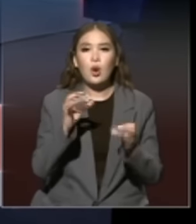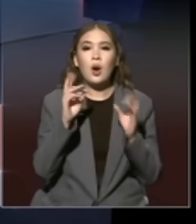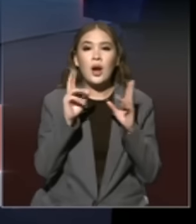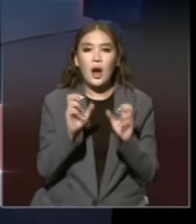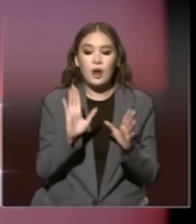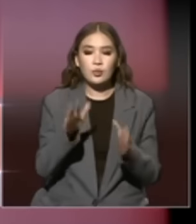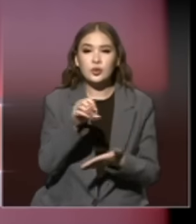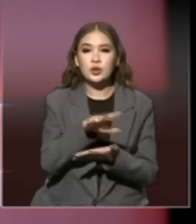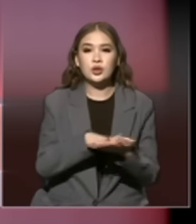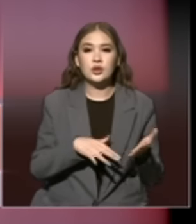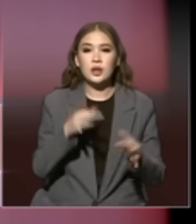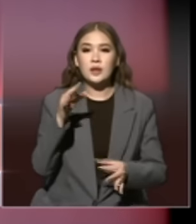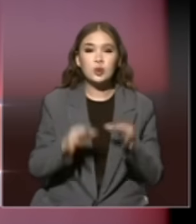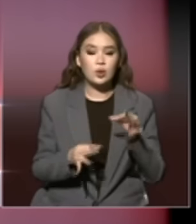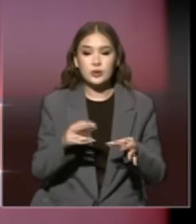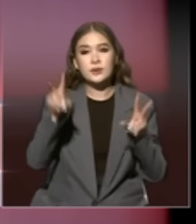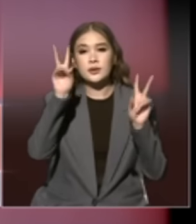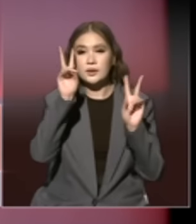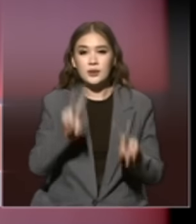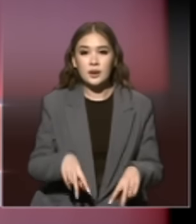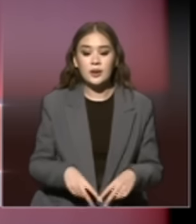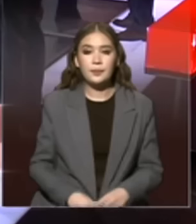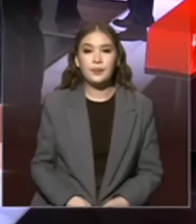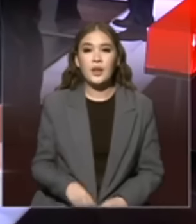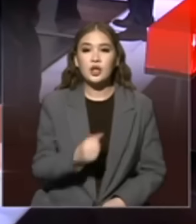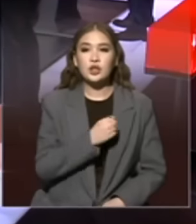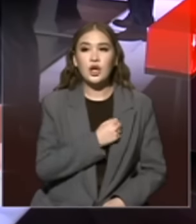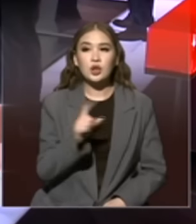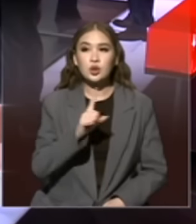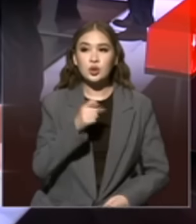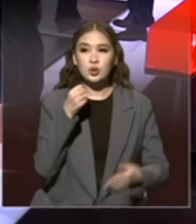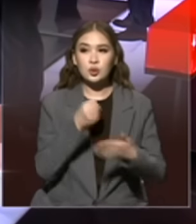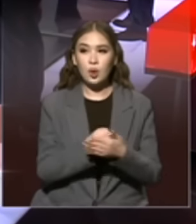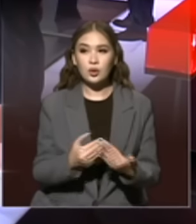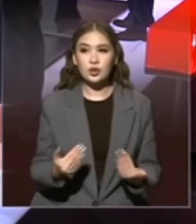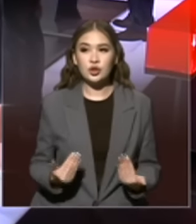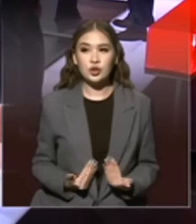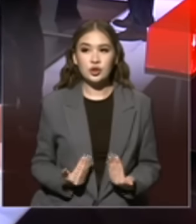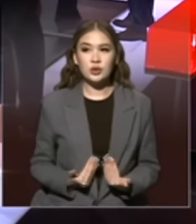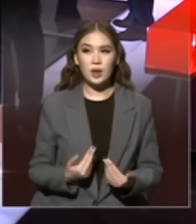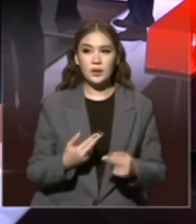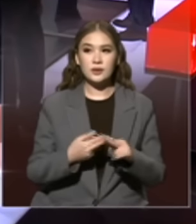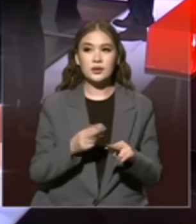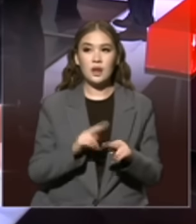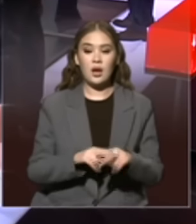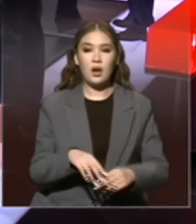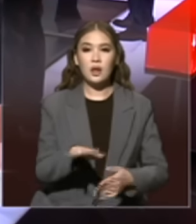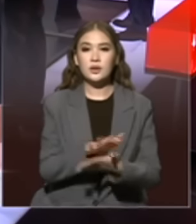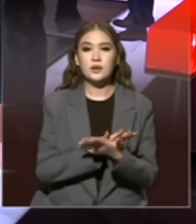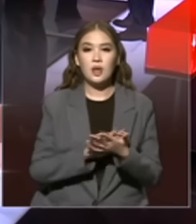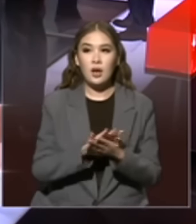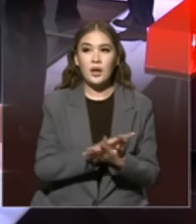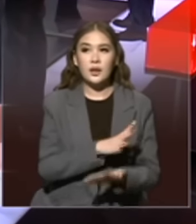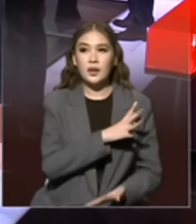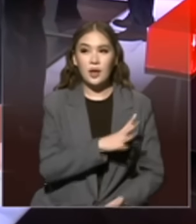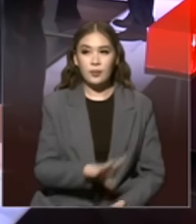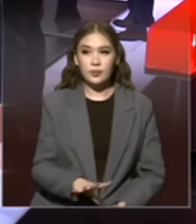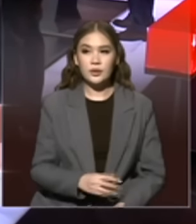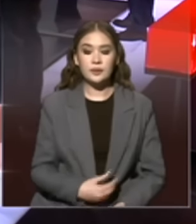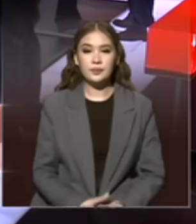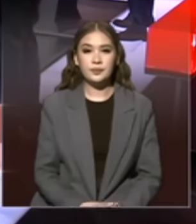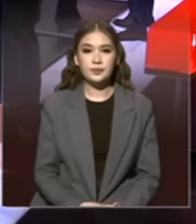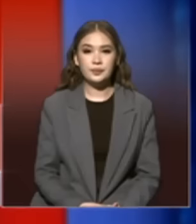қалай болатынына байланысты. Енді өкінішке орай, мынандай іс бойынша өмір бойына бас бостандығы осындай немен болған жоқ енді.